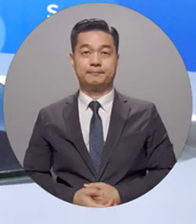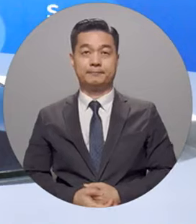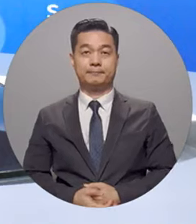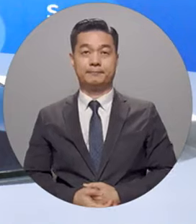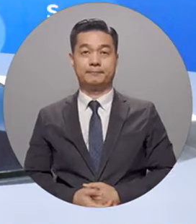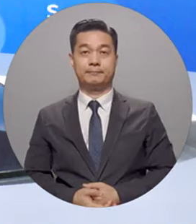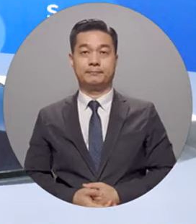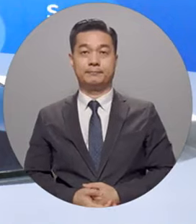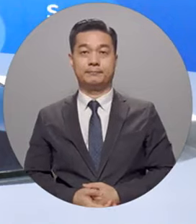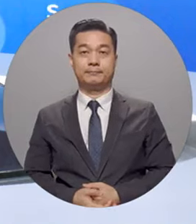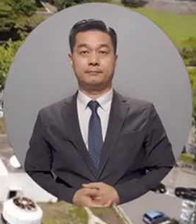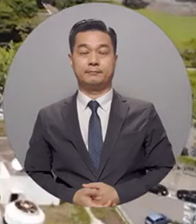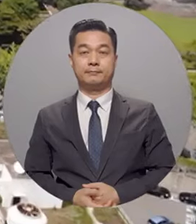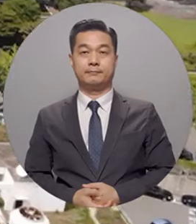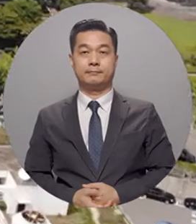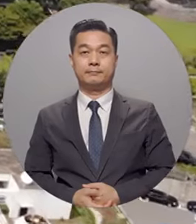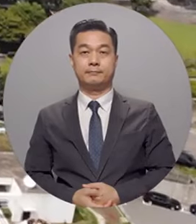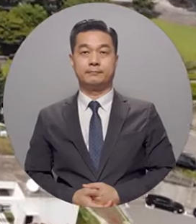보도입니다.